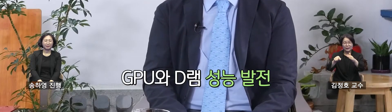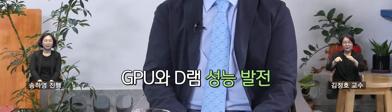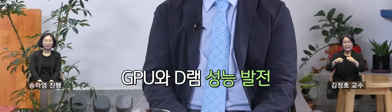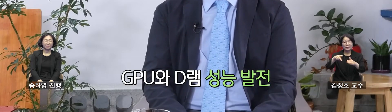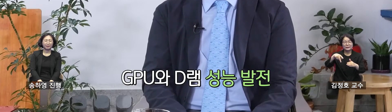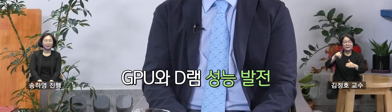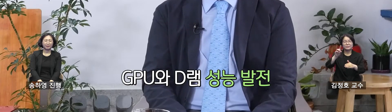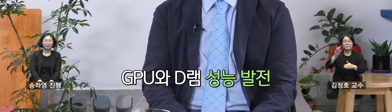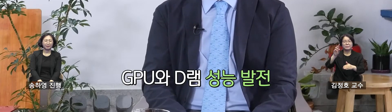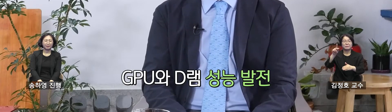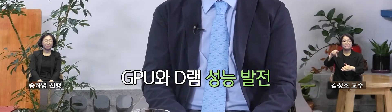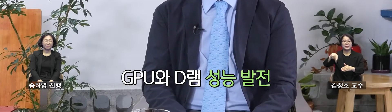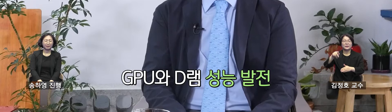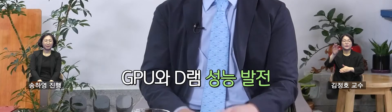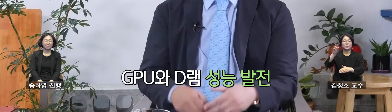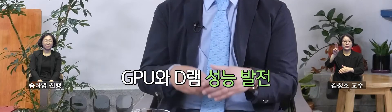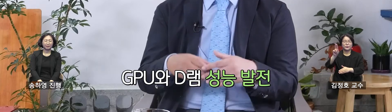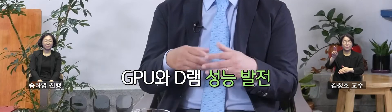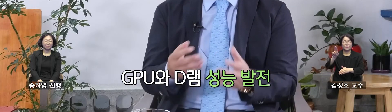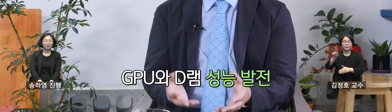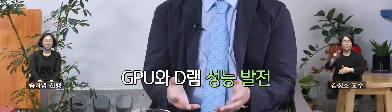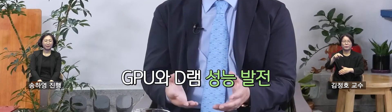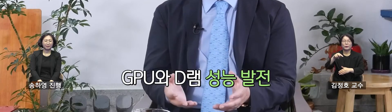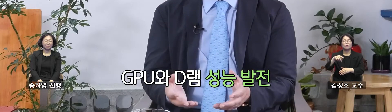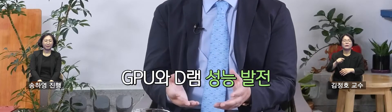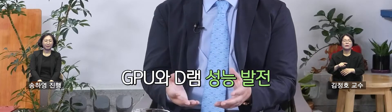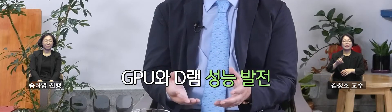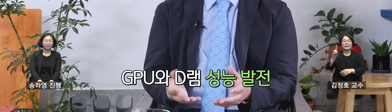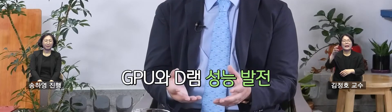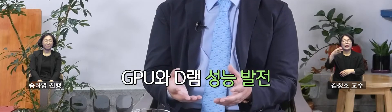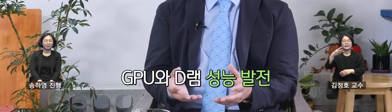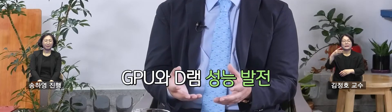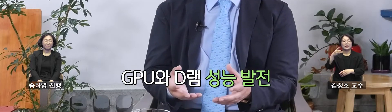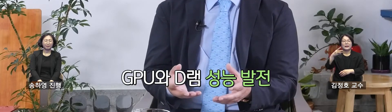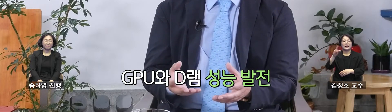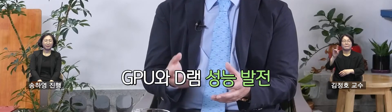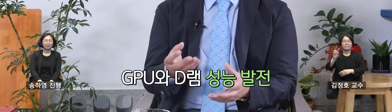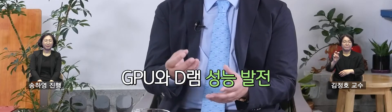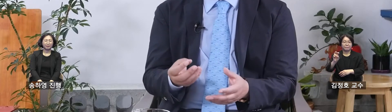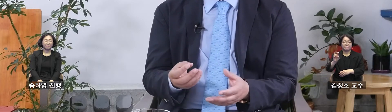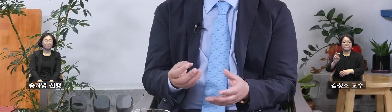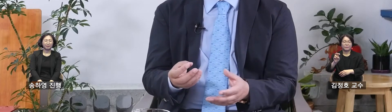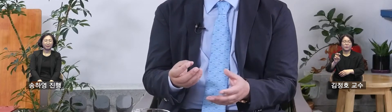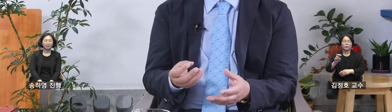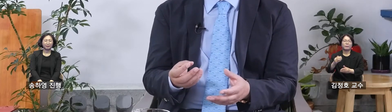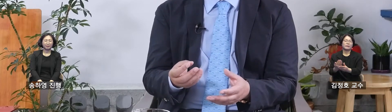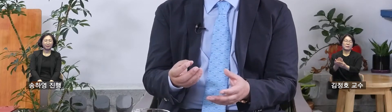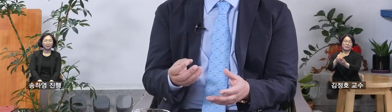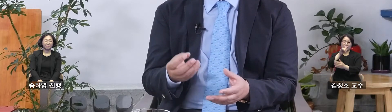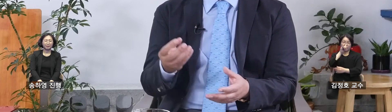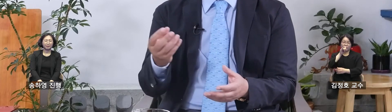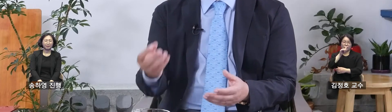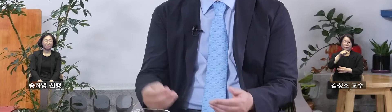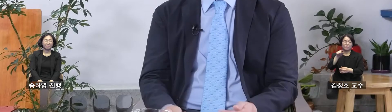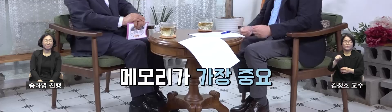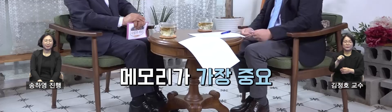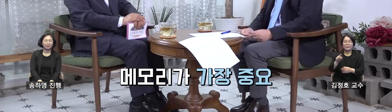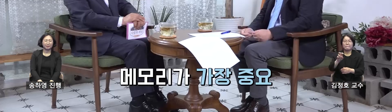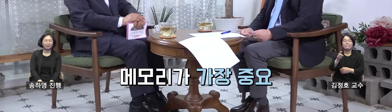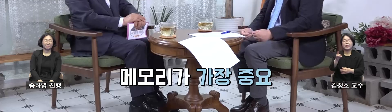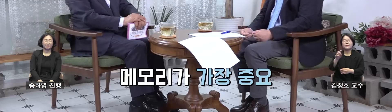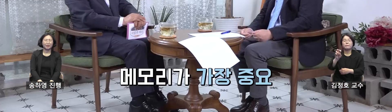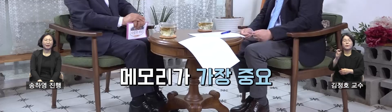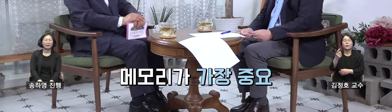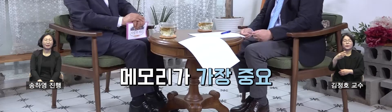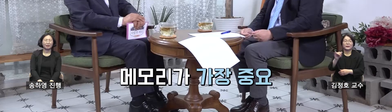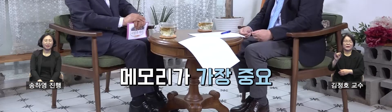GPU와 D램이라는 소자가 또 성능이 좋아집니다. 그런데 그 중에서도 역설적이게 메모리가 더